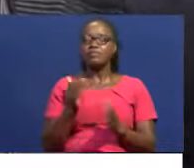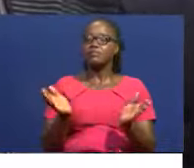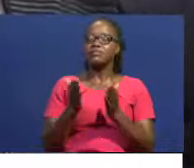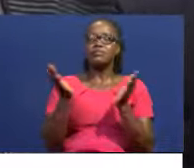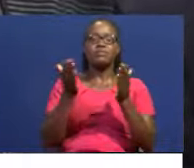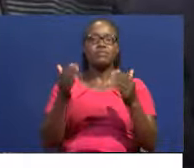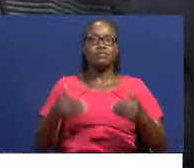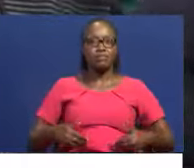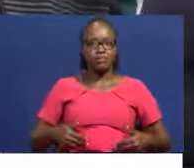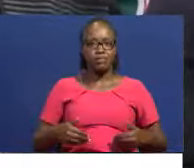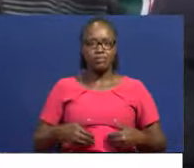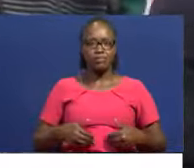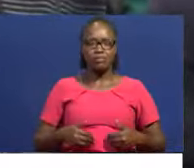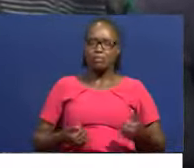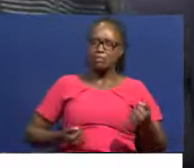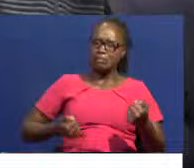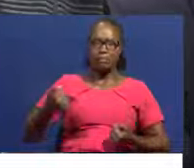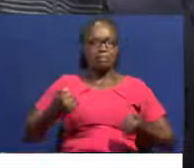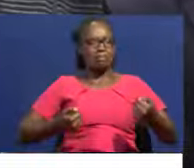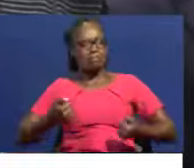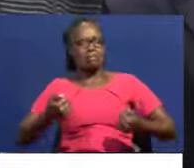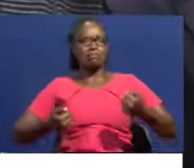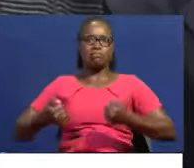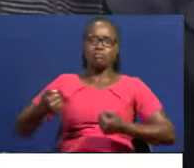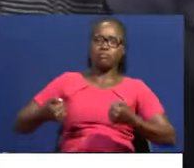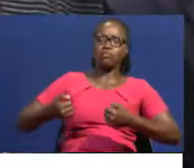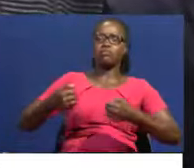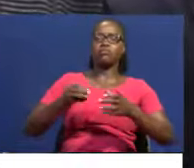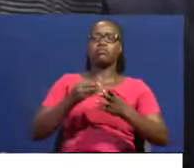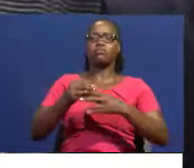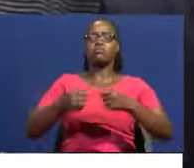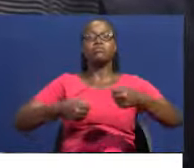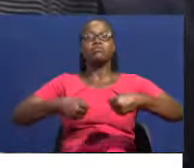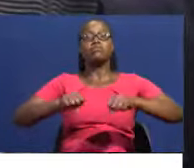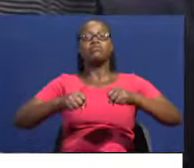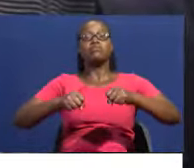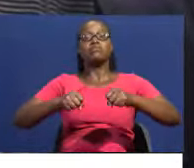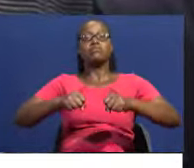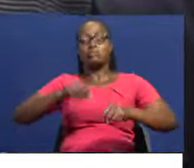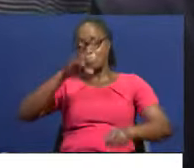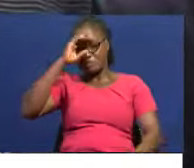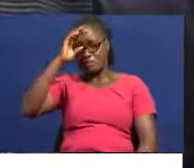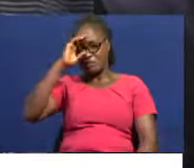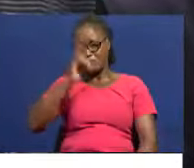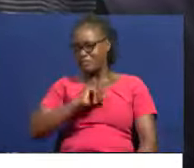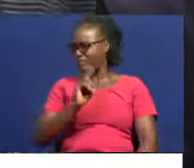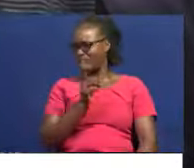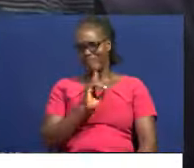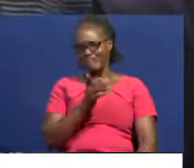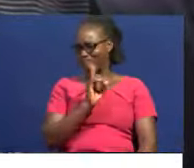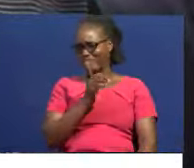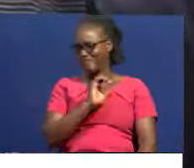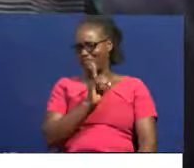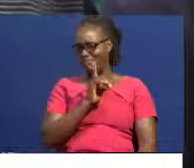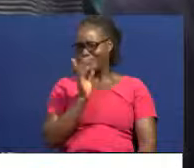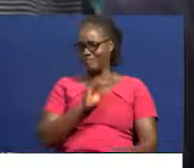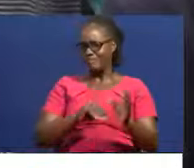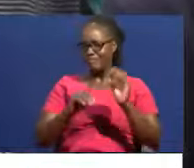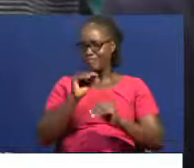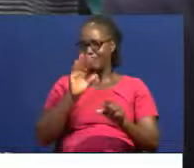vijana washiende sema kari ama mabigibigi wakati amekunywa bombe. Hiyo ni kitu moja ambaye